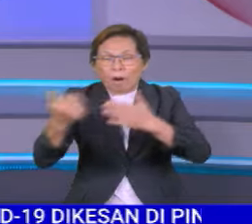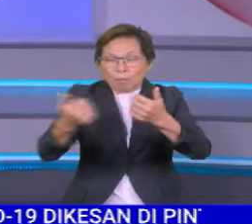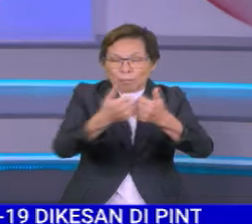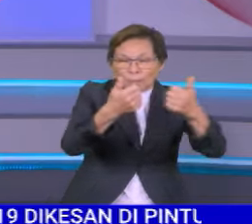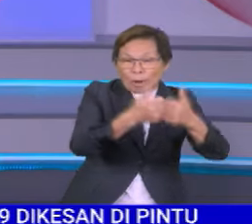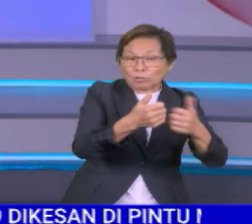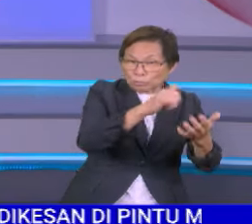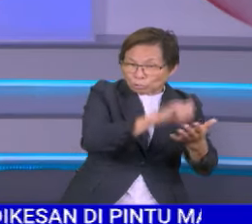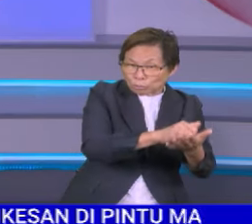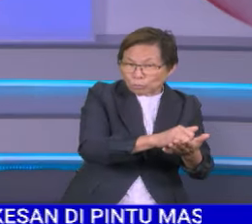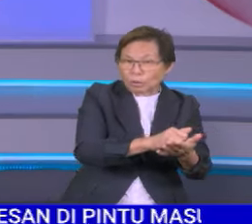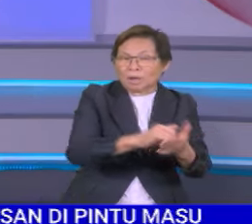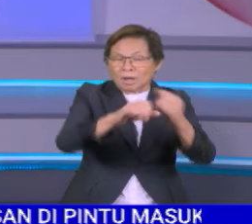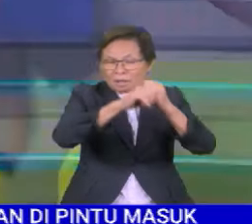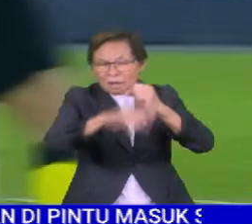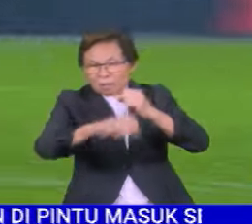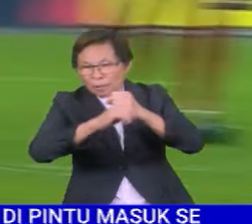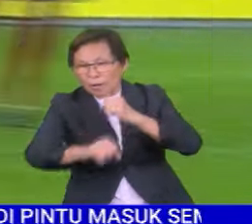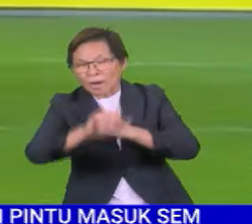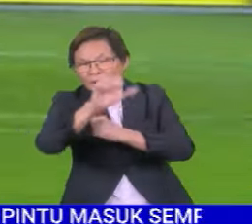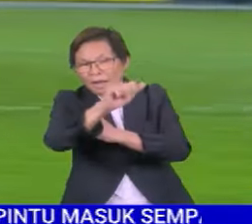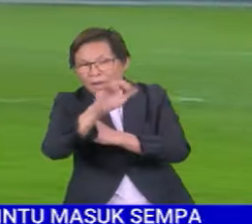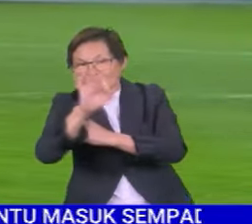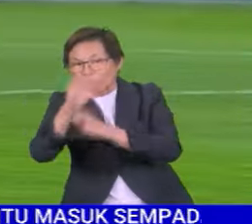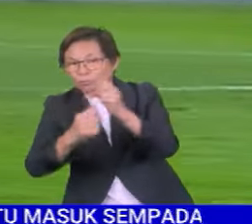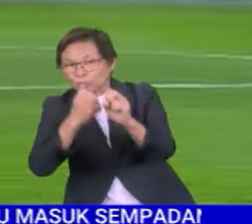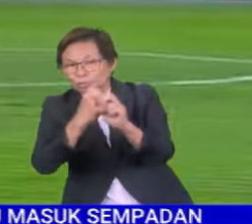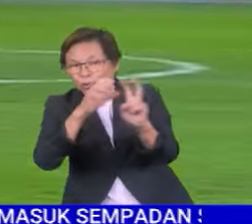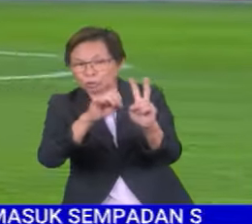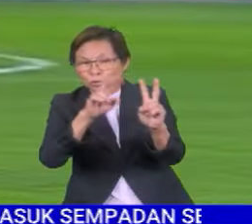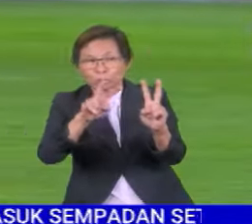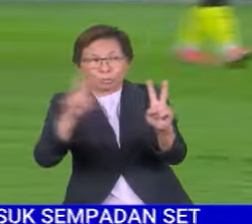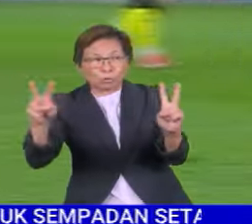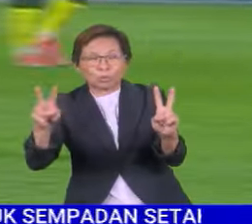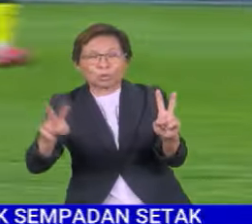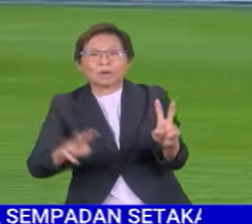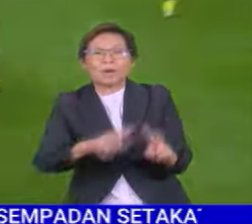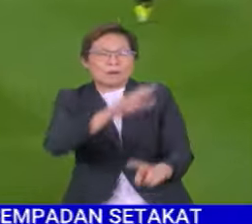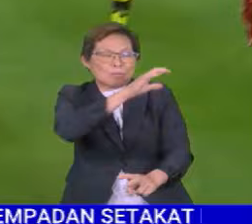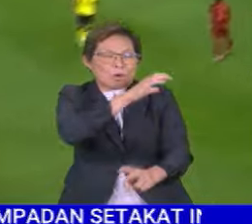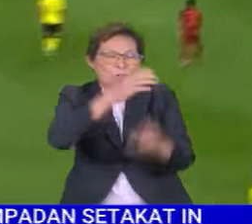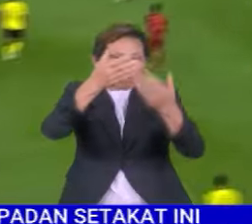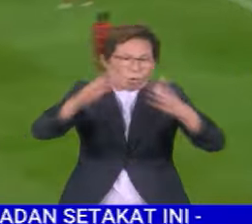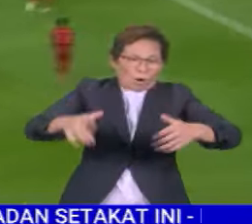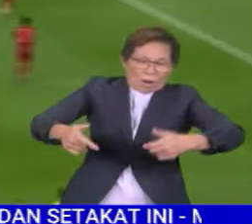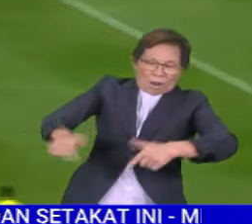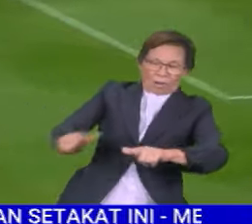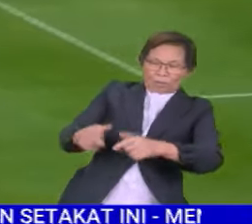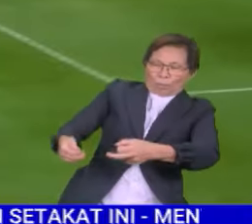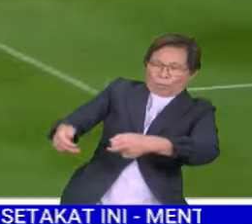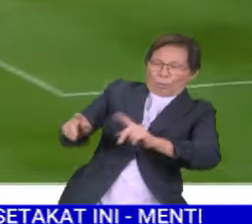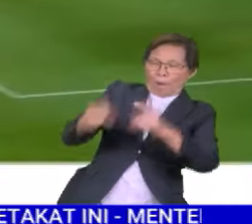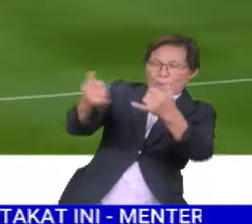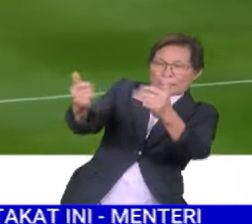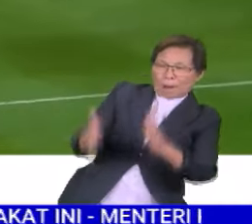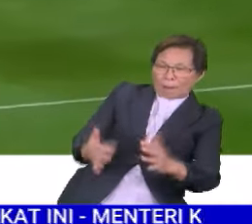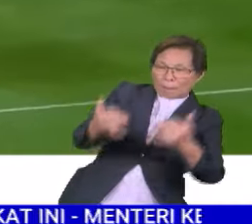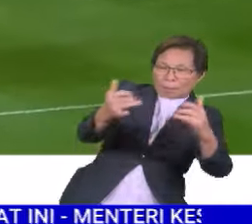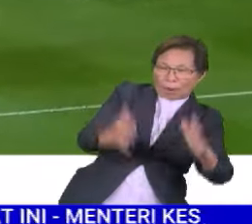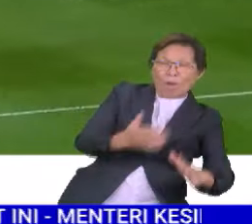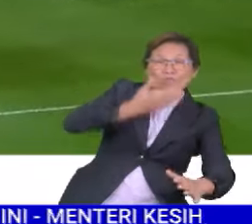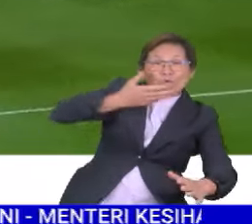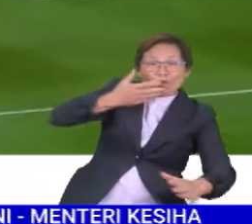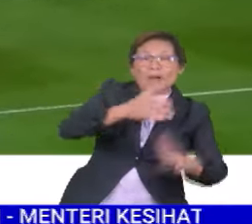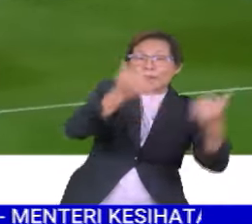tersebut. Jelas beliau, sepanjang kempen Piala AFF 2022, Panggon berjaya membuka ruang dan peluang kepada pemain-pemain muda